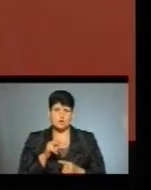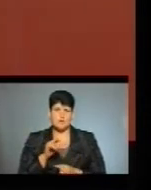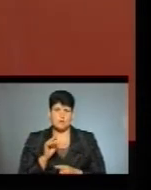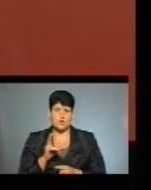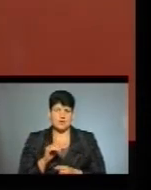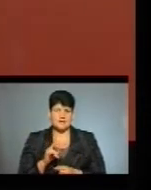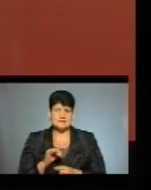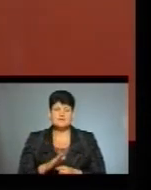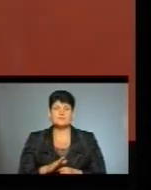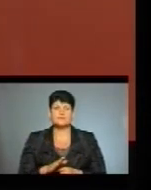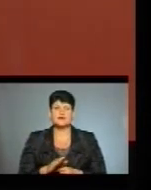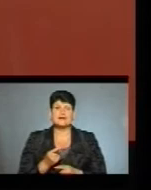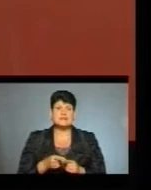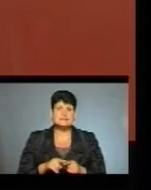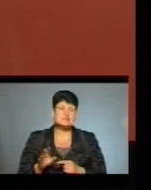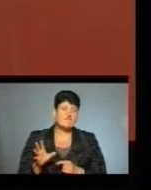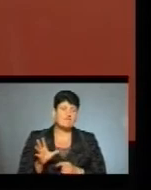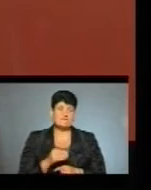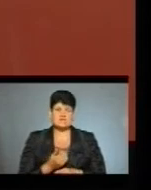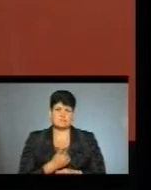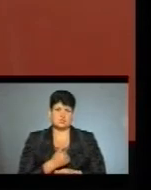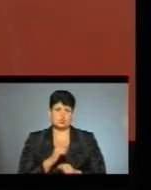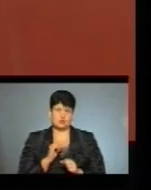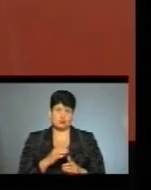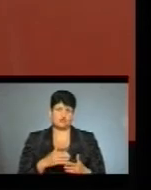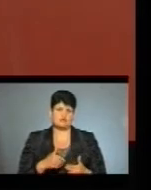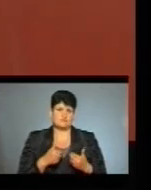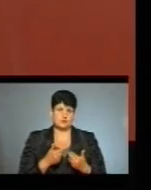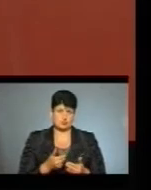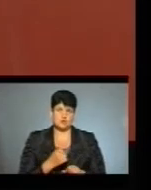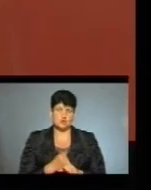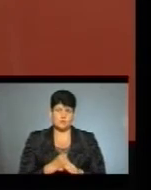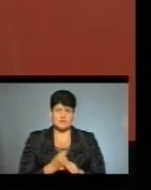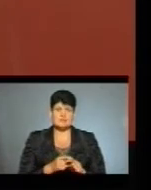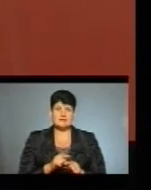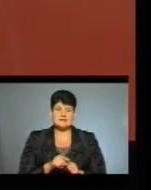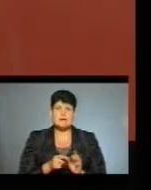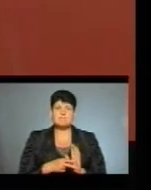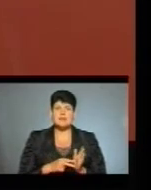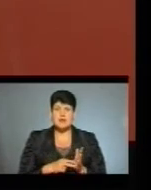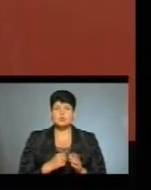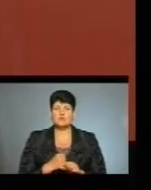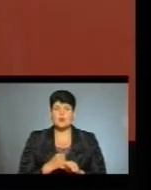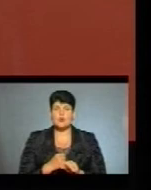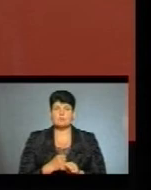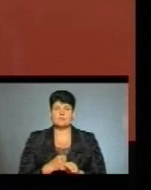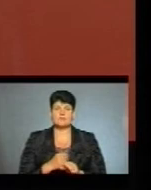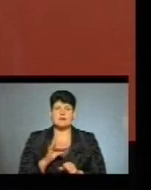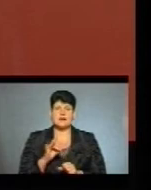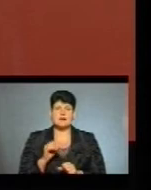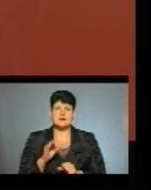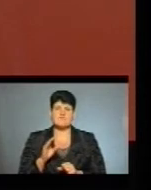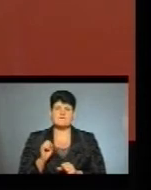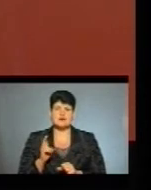І це всі бажаючі можуть звернутися і зробити це. І планово робимо ревакцинацію